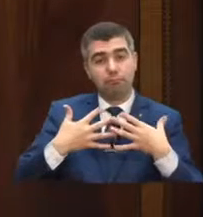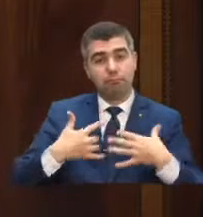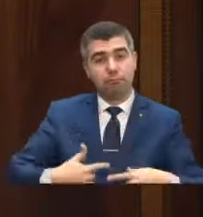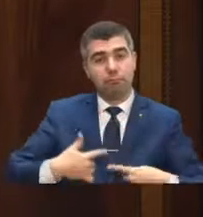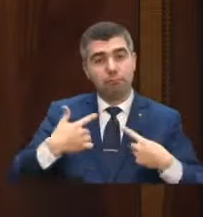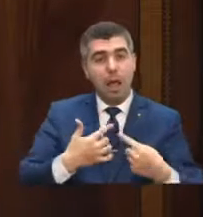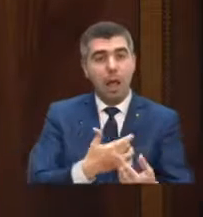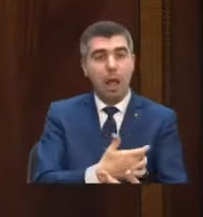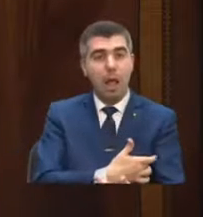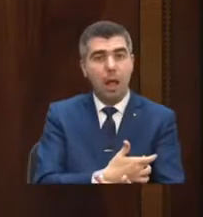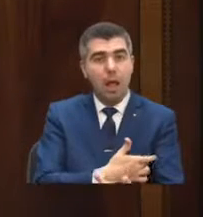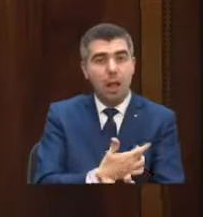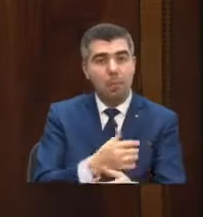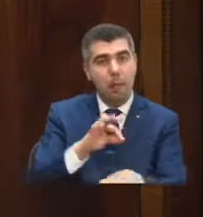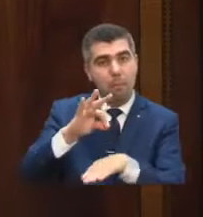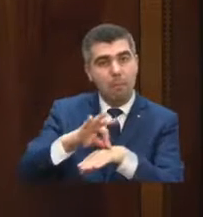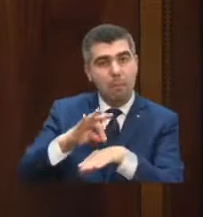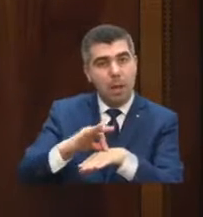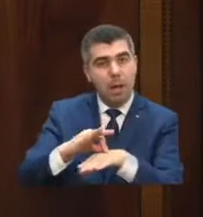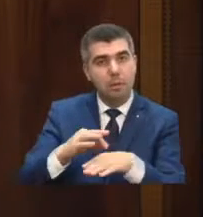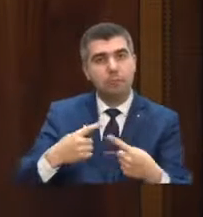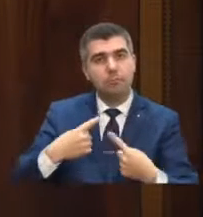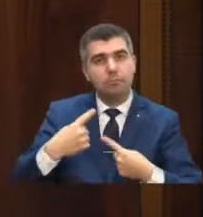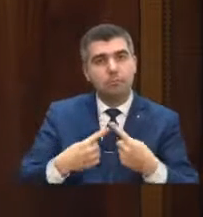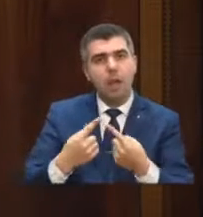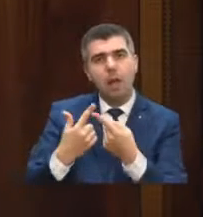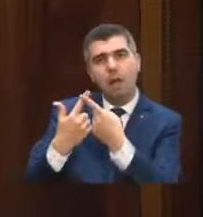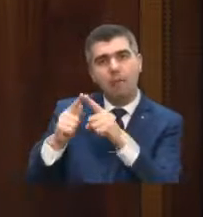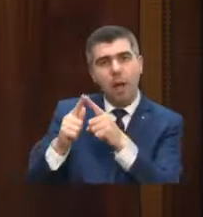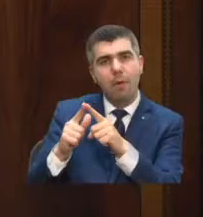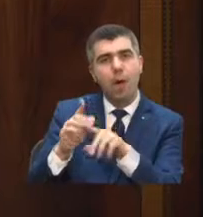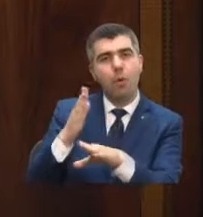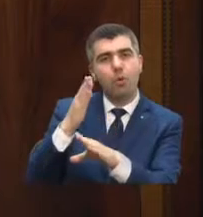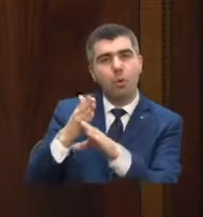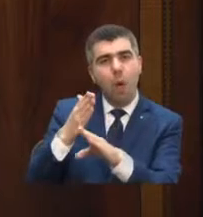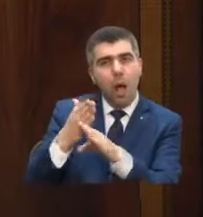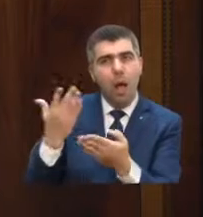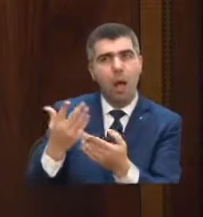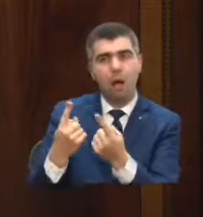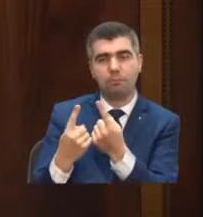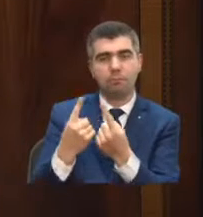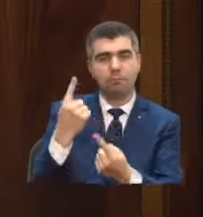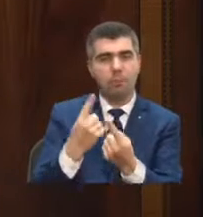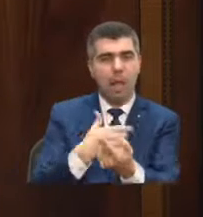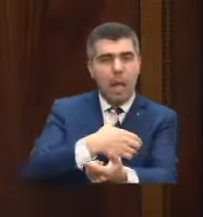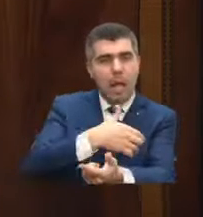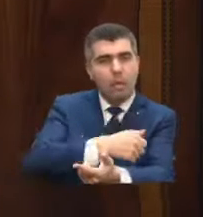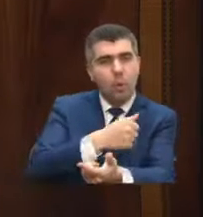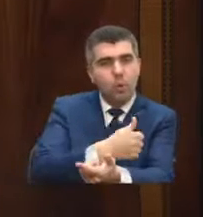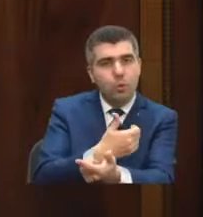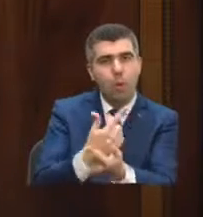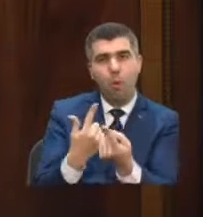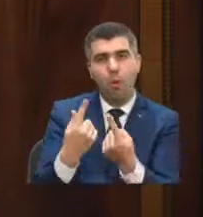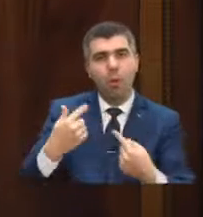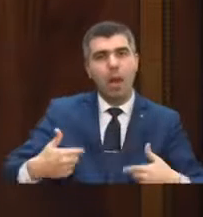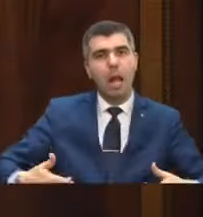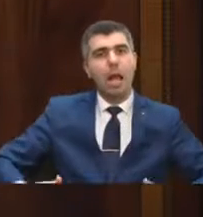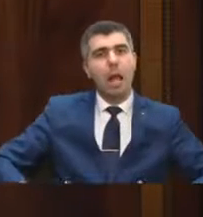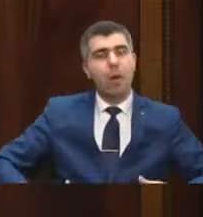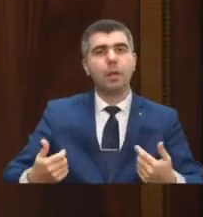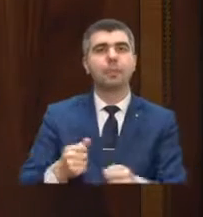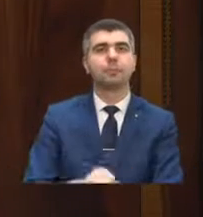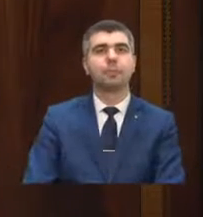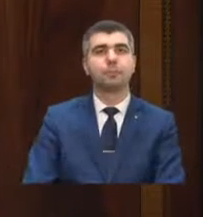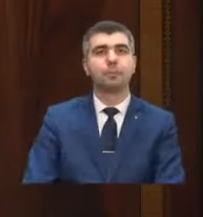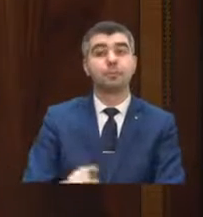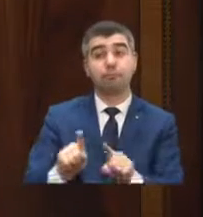القلبية، أمراض ديال الرئة، وبشكل أقل اللي عنده السكري أو الضغط الدموي أو القصور الكلوي كذلك.